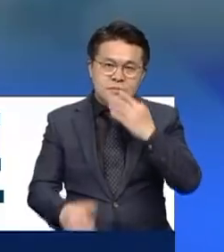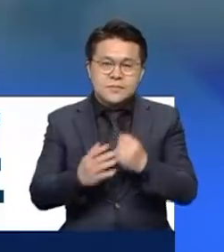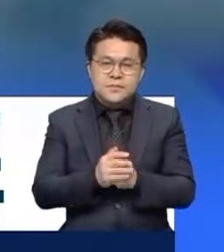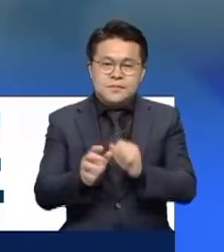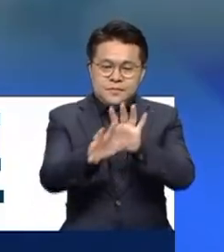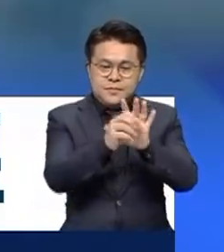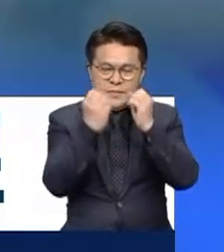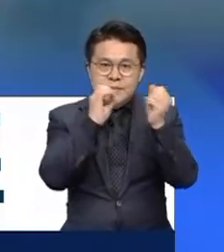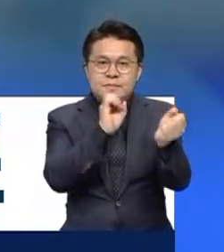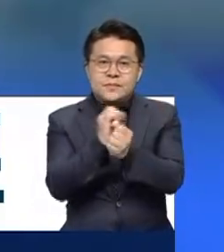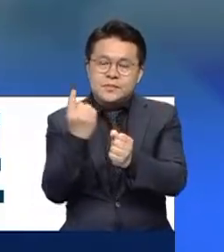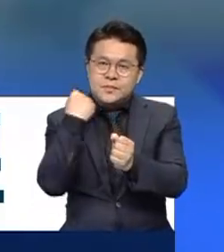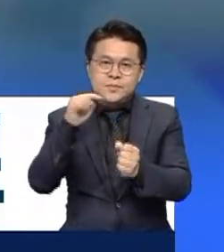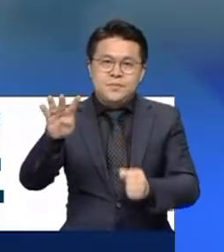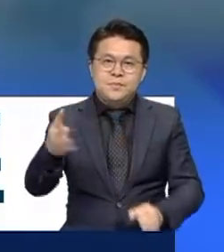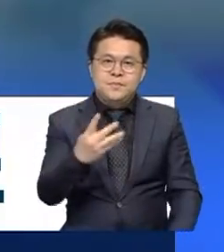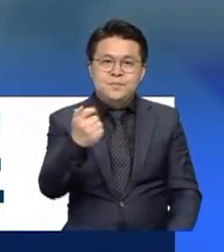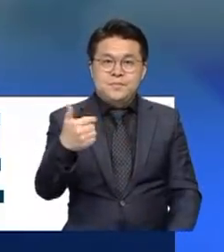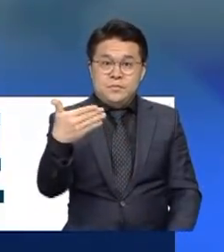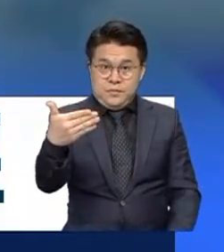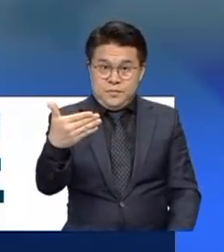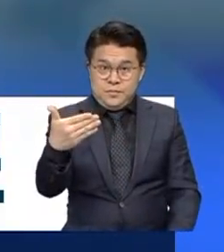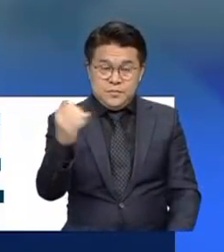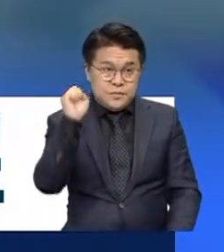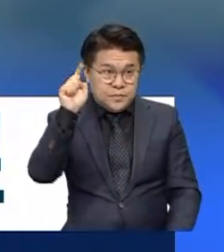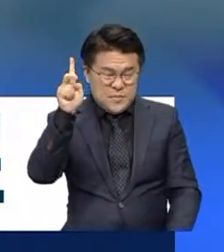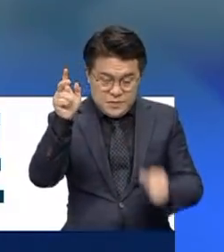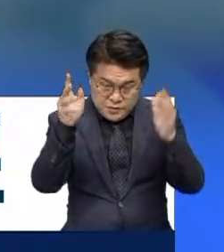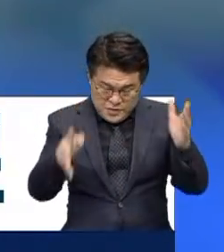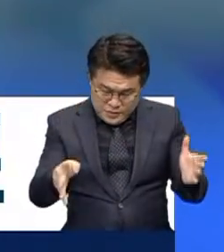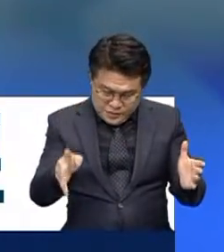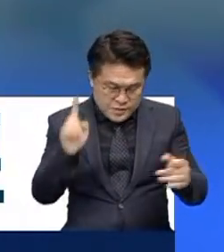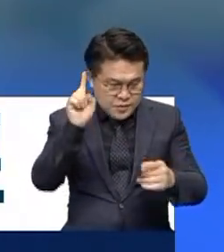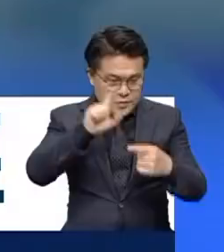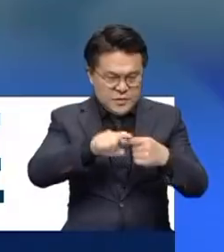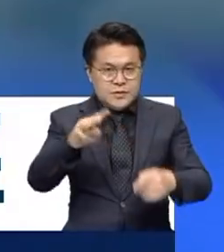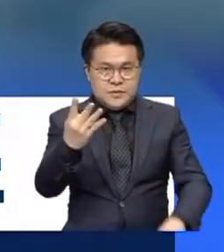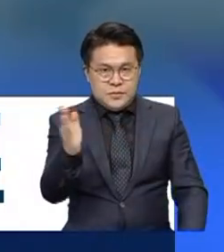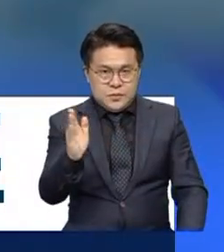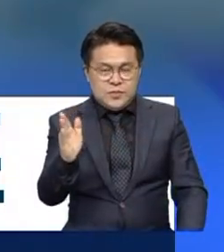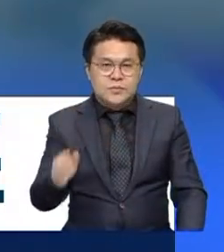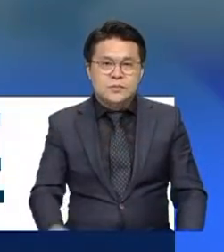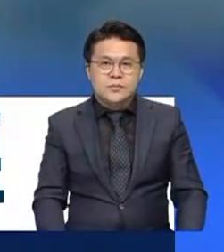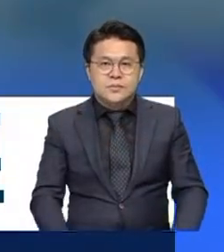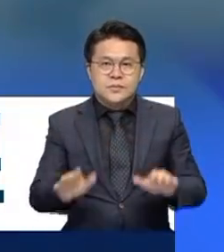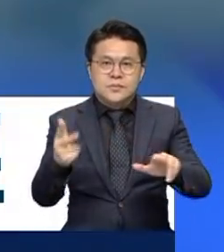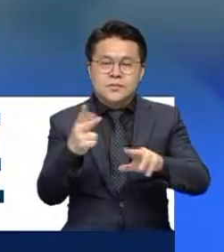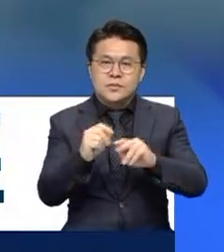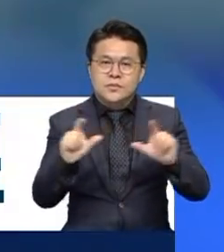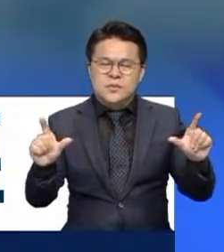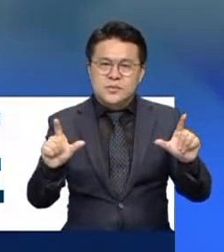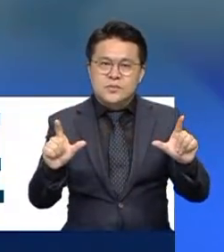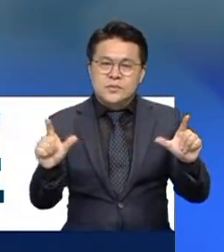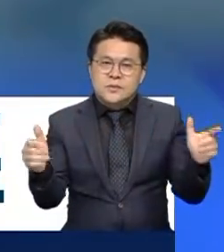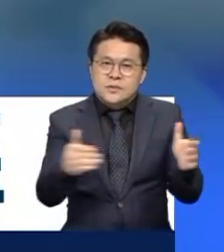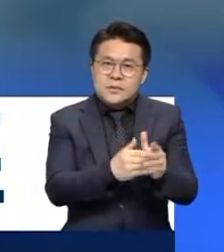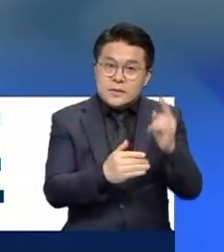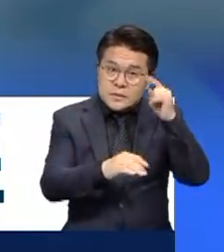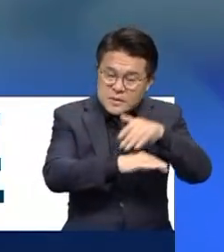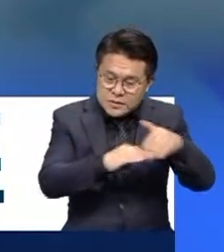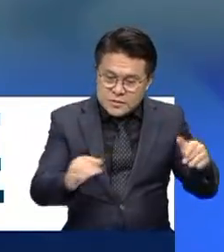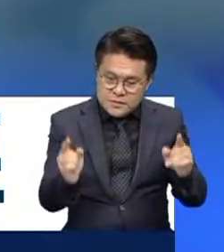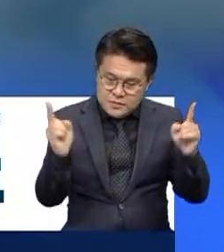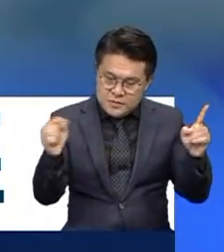코로나19 신규 확진자가 어제 469명 발생해서 이틀째 400명대를 기록했습니다. 정부는 이번 주말로 종료될 예정인